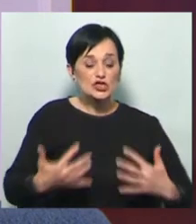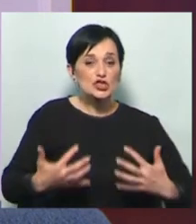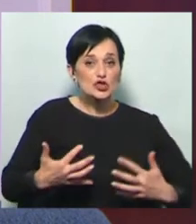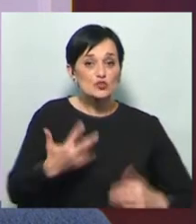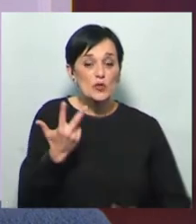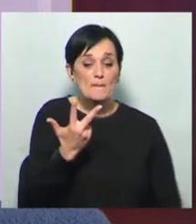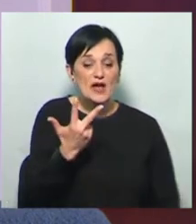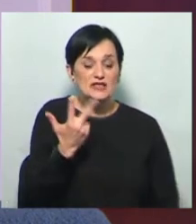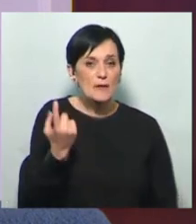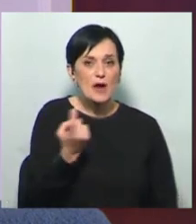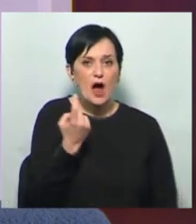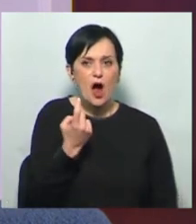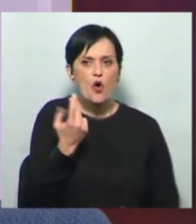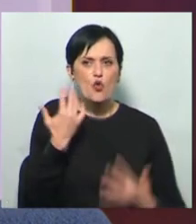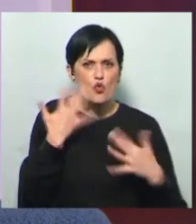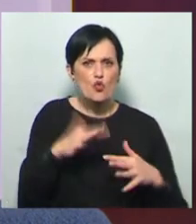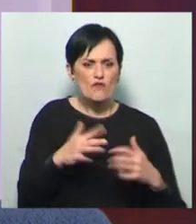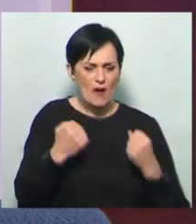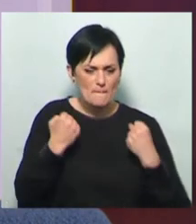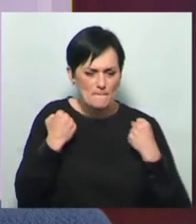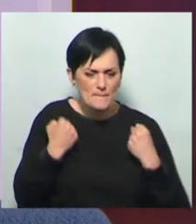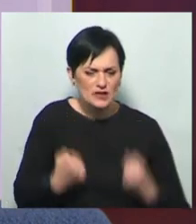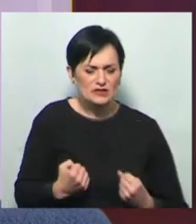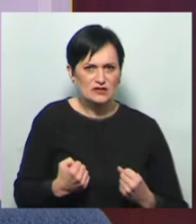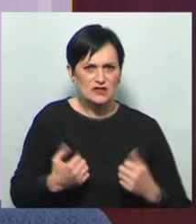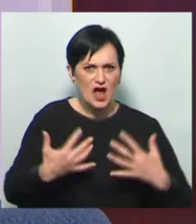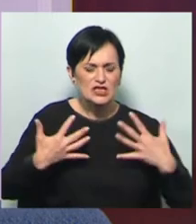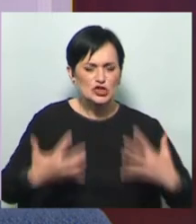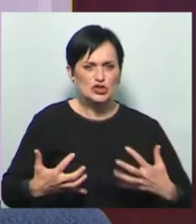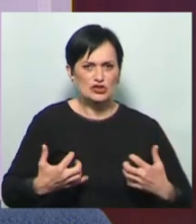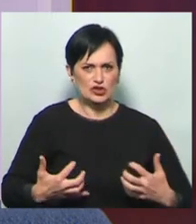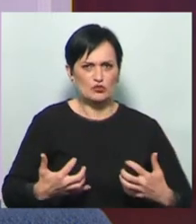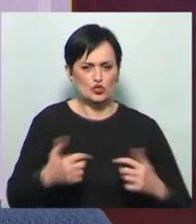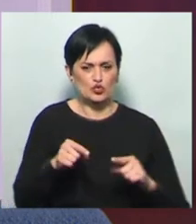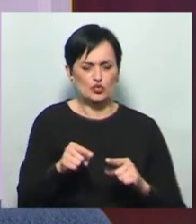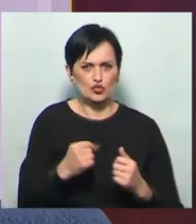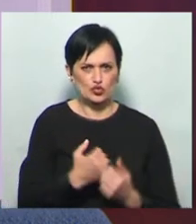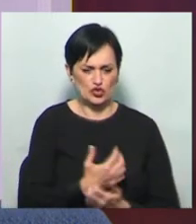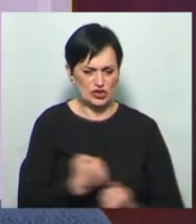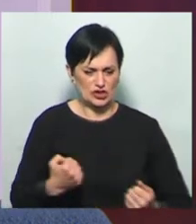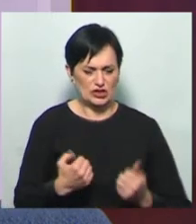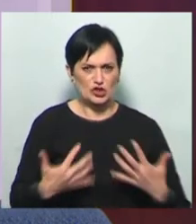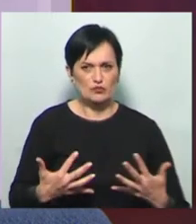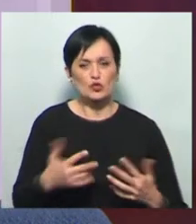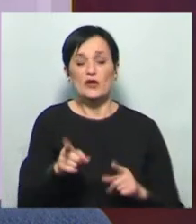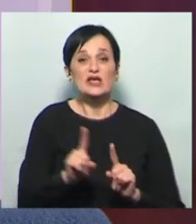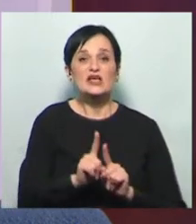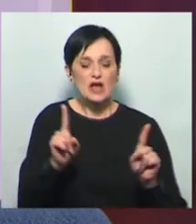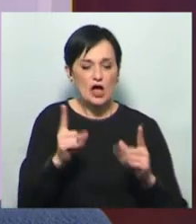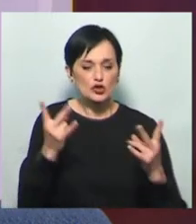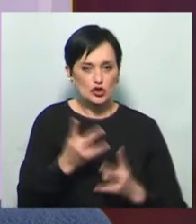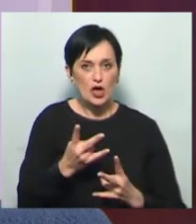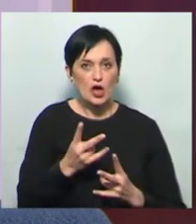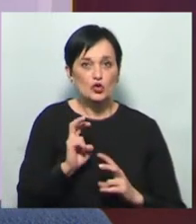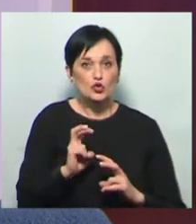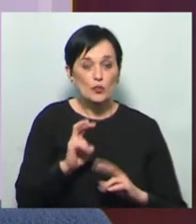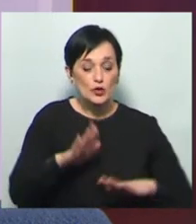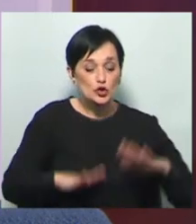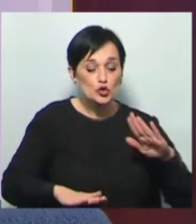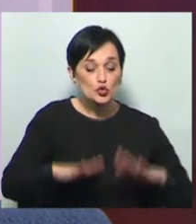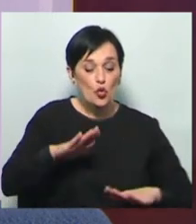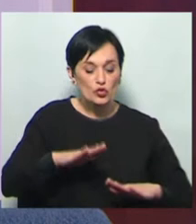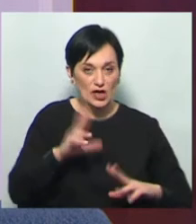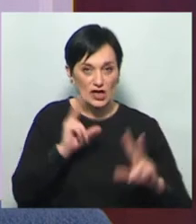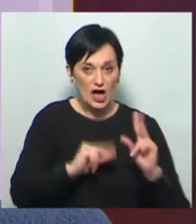მესამე ხარისხი, არამედ ძალიან მდგრადი, მორბიდული სიმსუქნე, სადაც ჩვენ განსაკუთრებით გვჭირდება წონის კომპონენტის